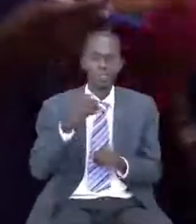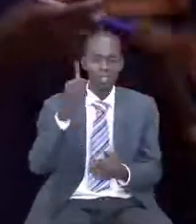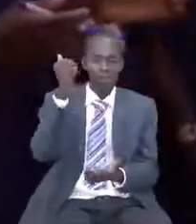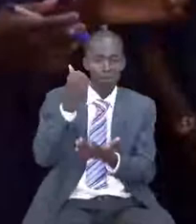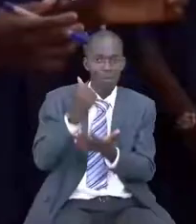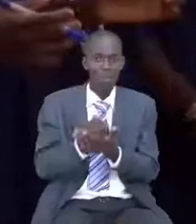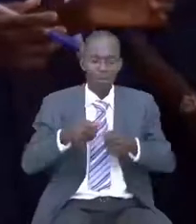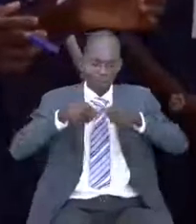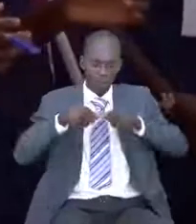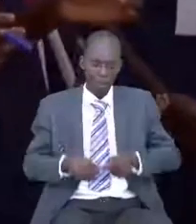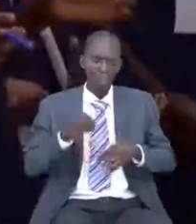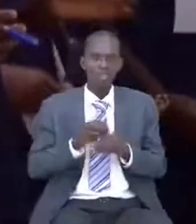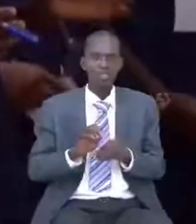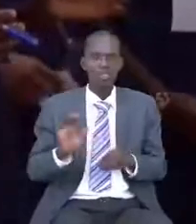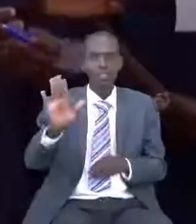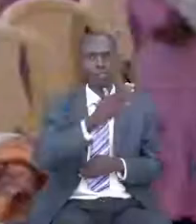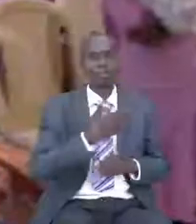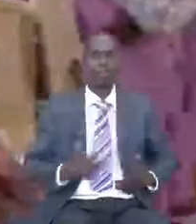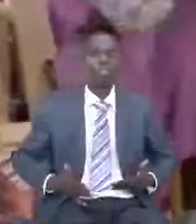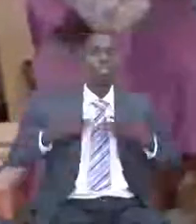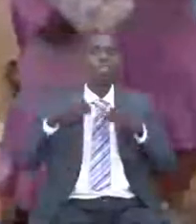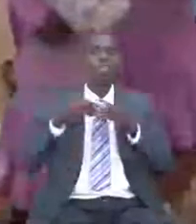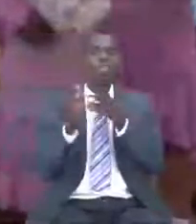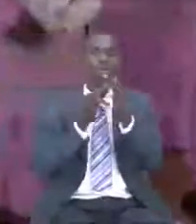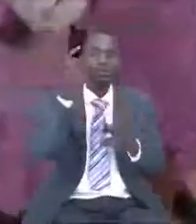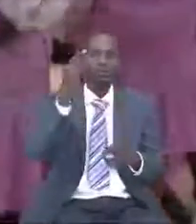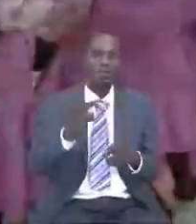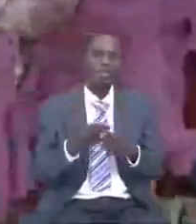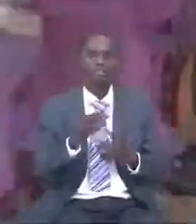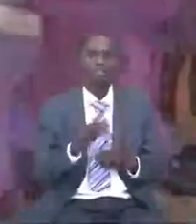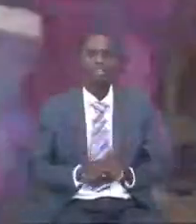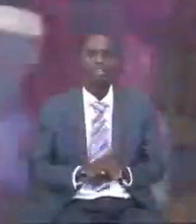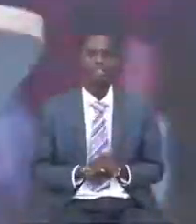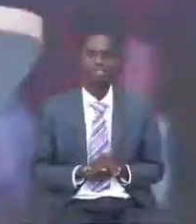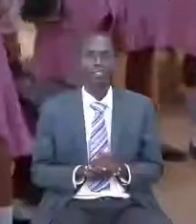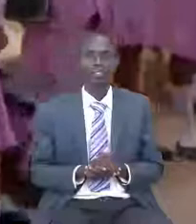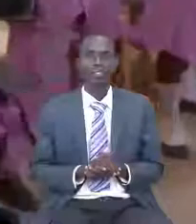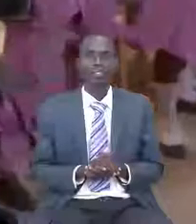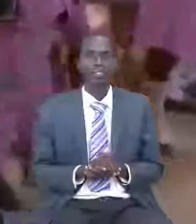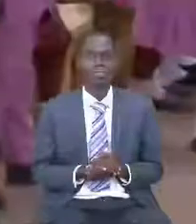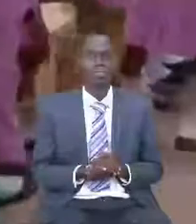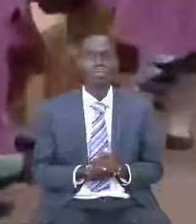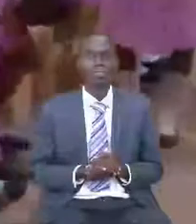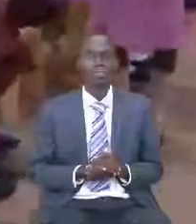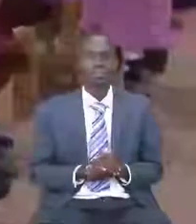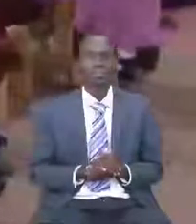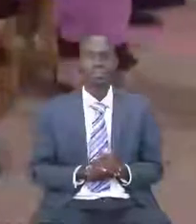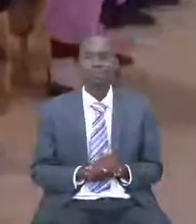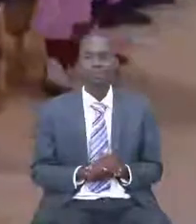Le Seigneur rend l'amen permanent dans ta vie au nom de Jésus.